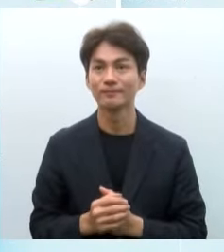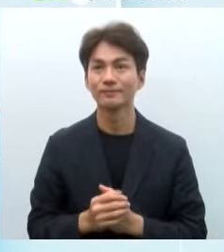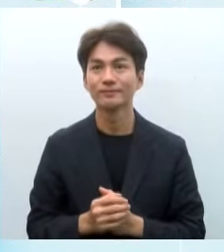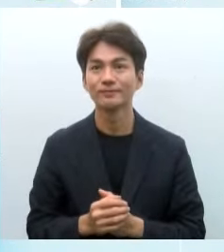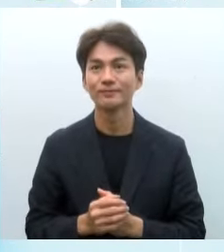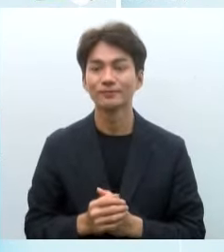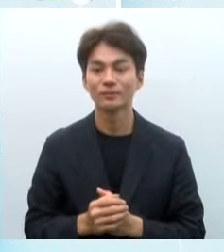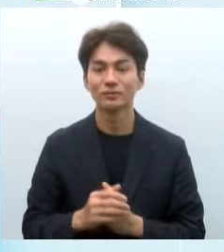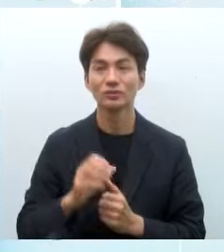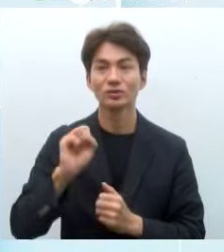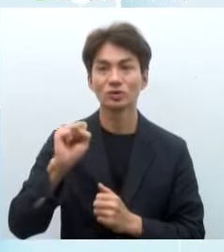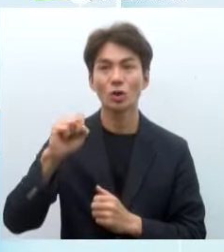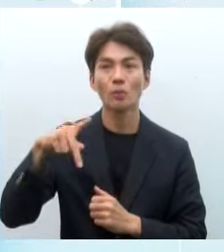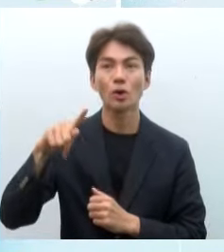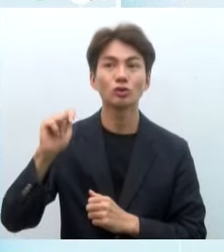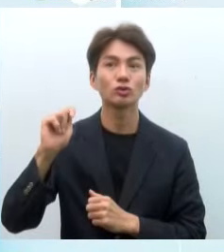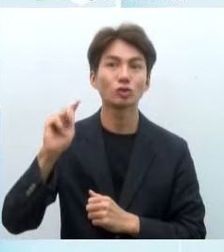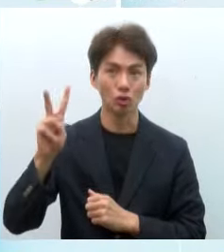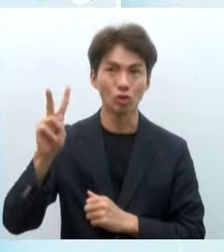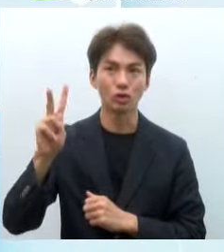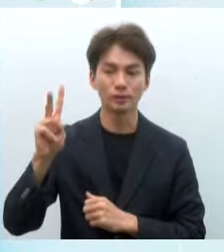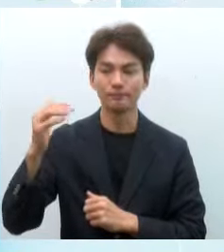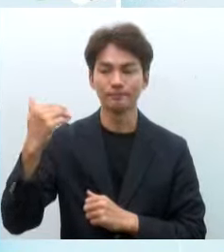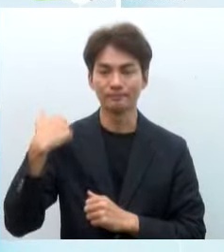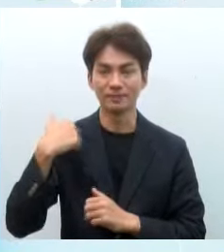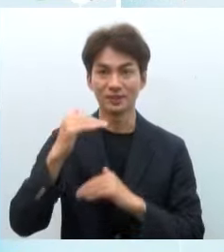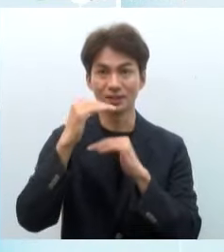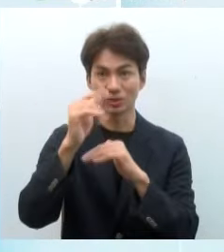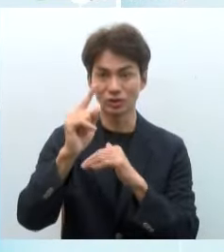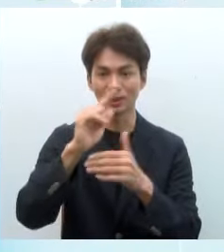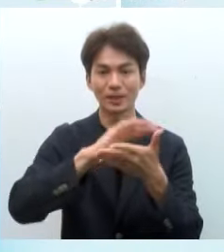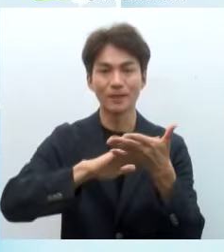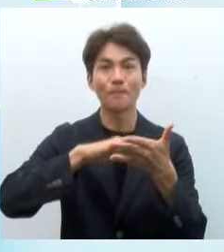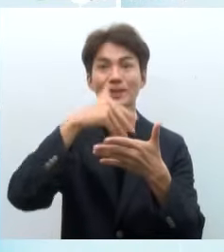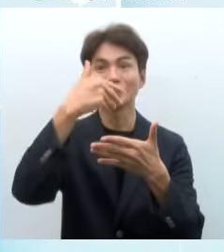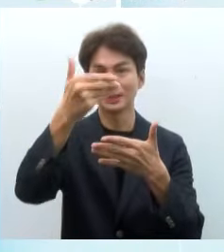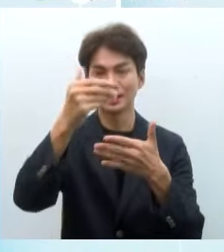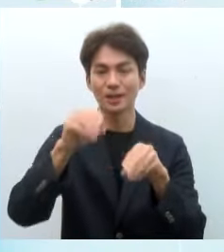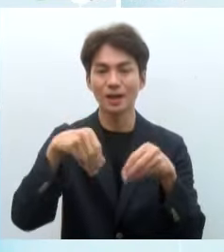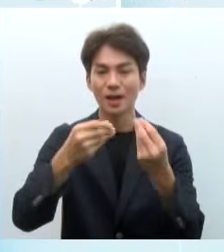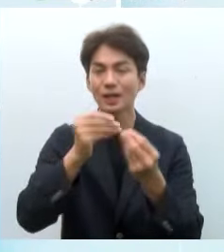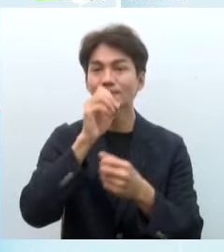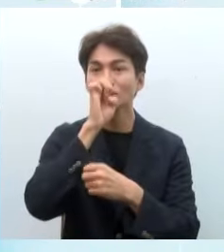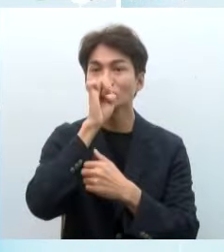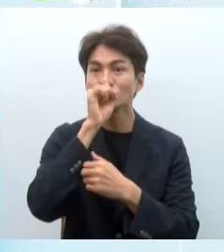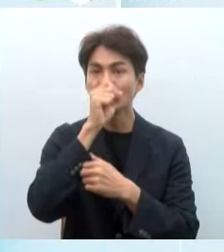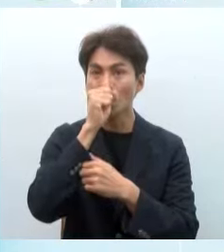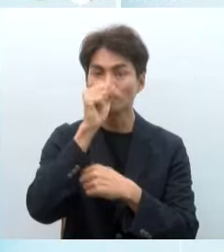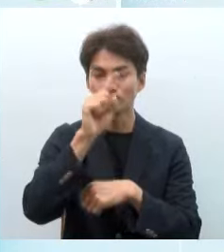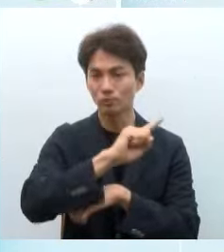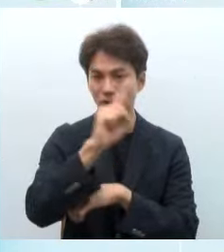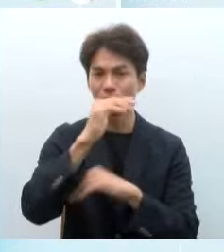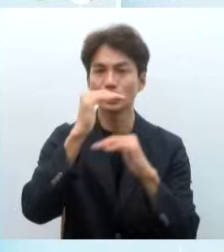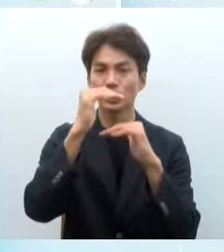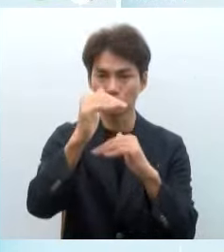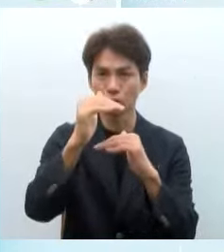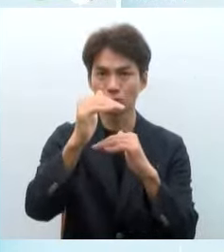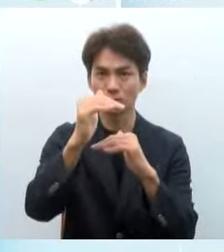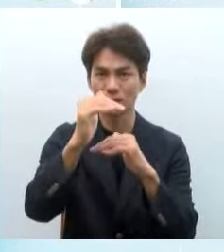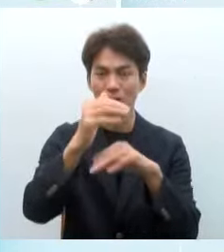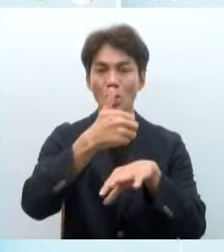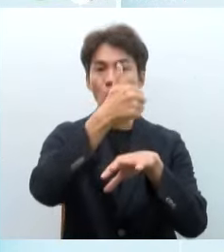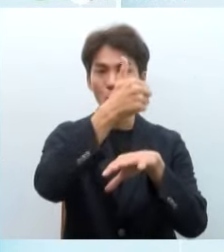สปท.ได้กำหนดไปทินให้มีการสอบคัดเลือกผู้อำนวยการรองผู้อำนวยการ